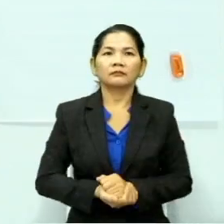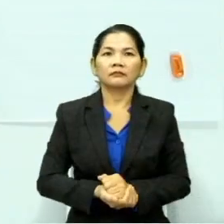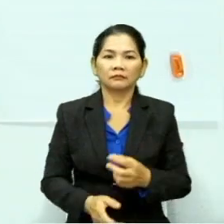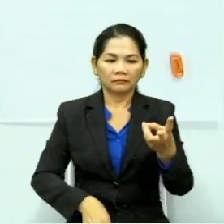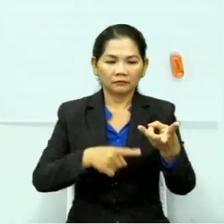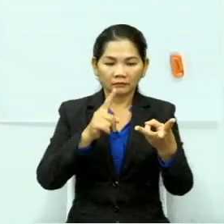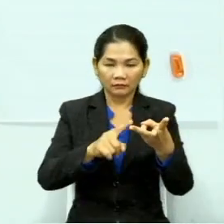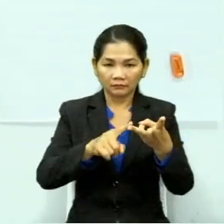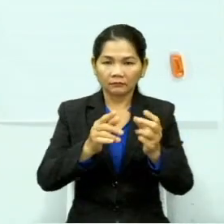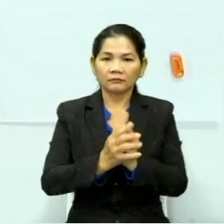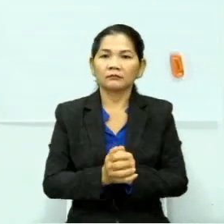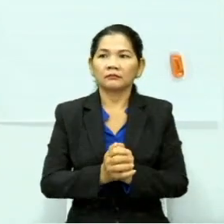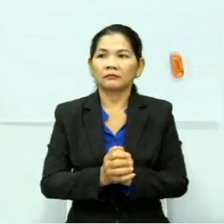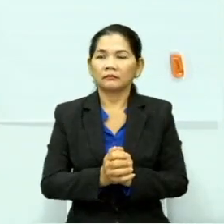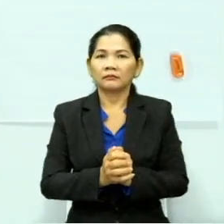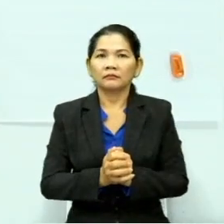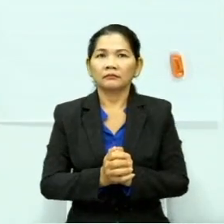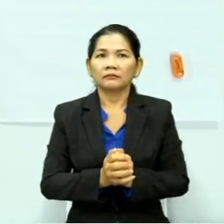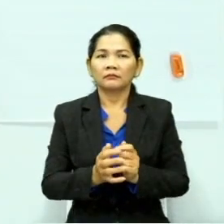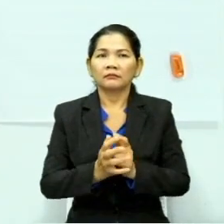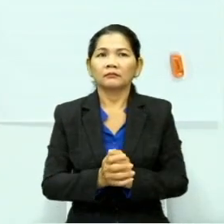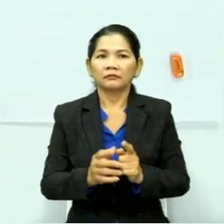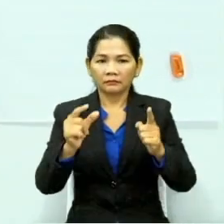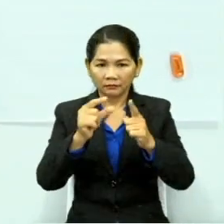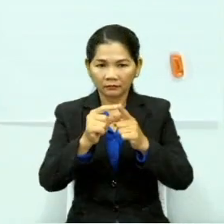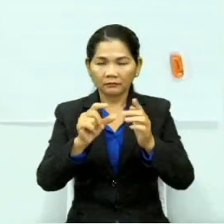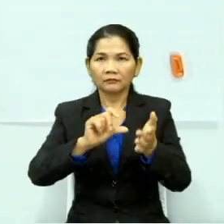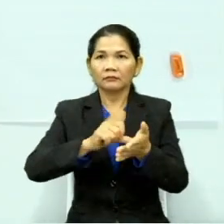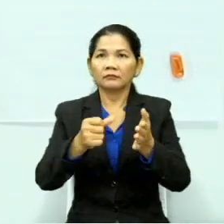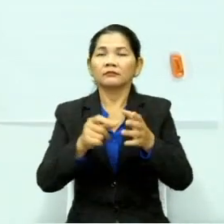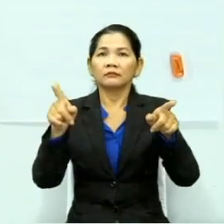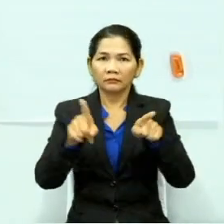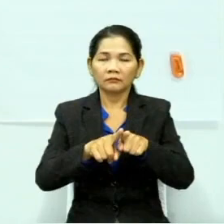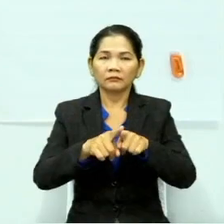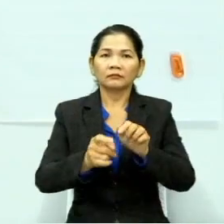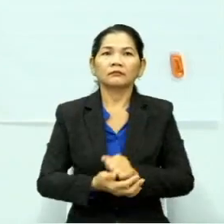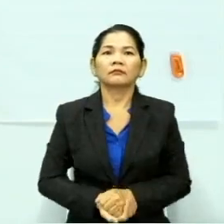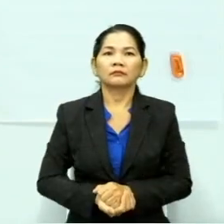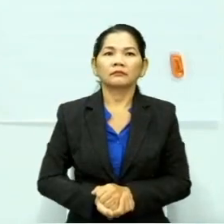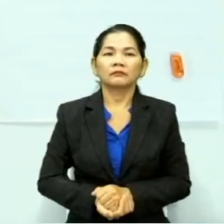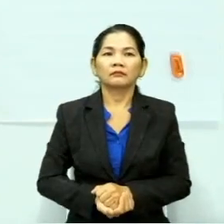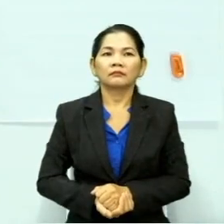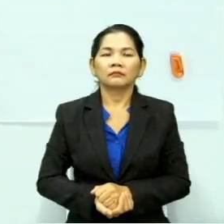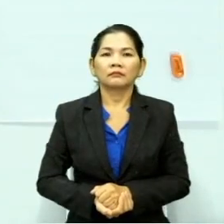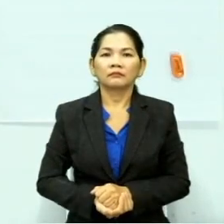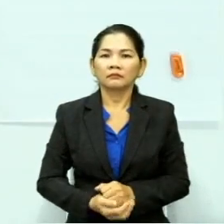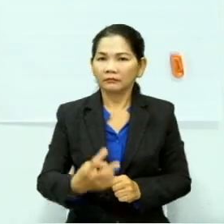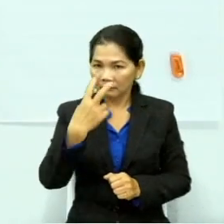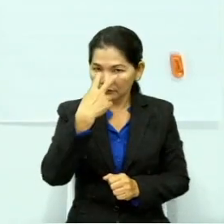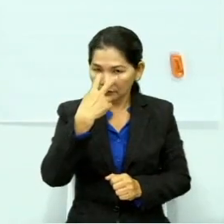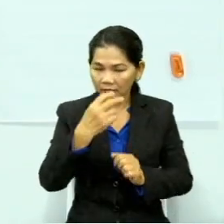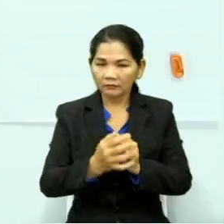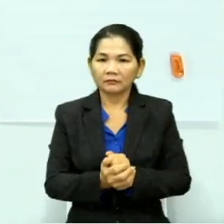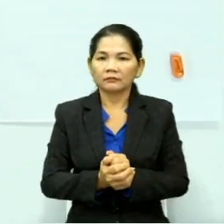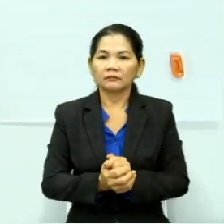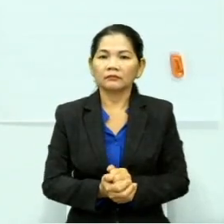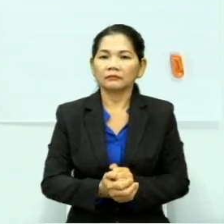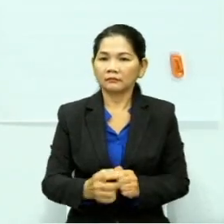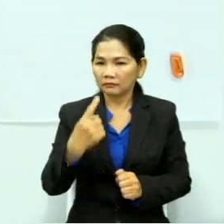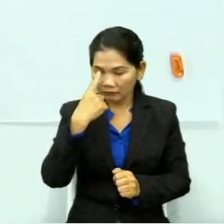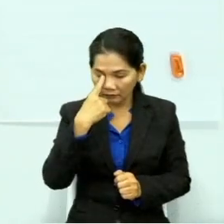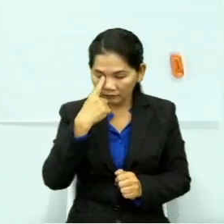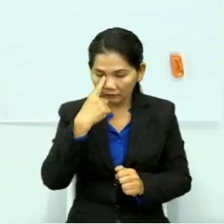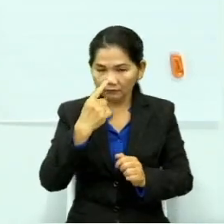vế vai chân là sáp cha cứ bị đàm miên đấy này đồi nó con chà nệt rá chà miền